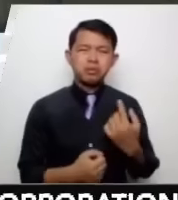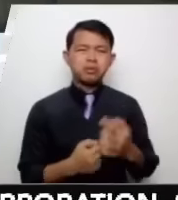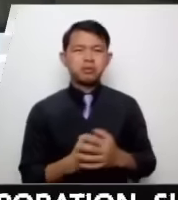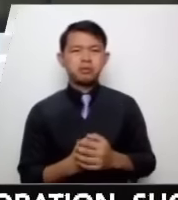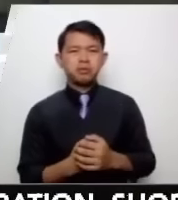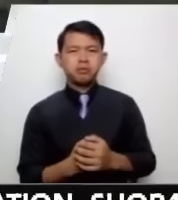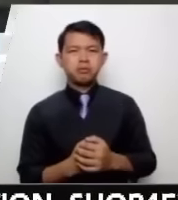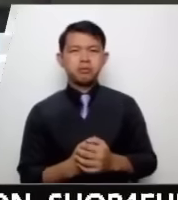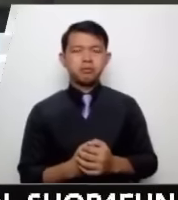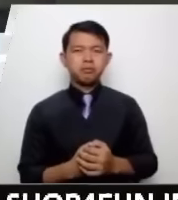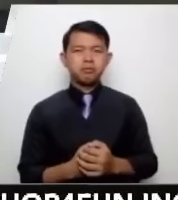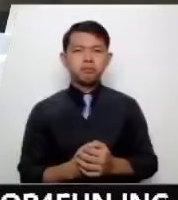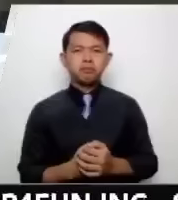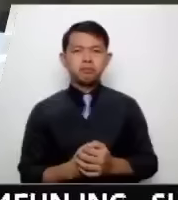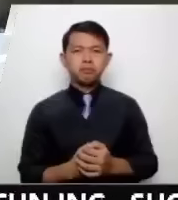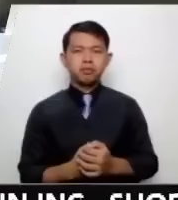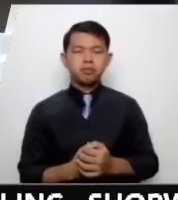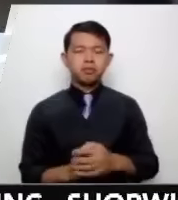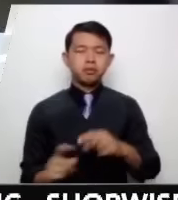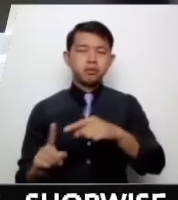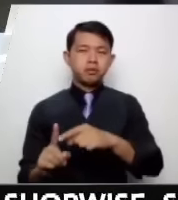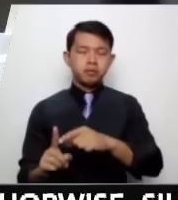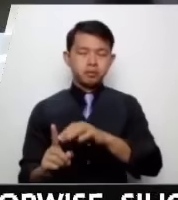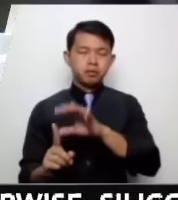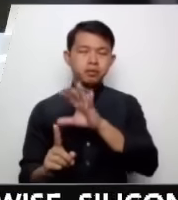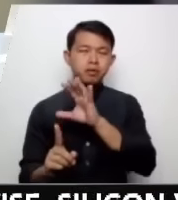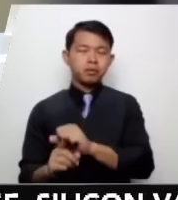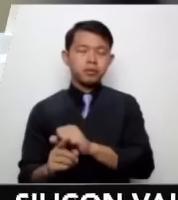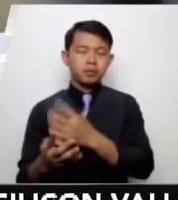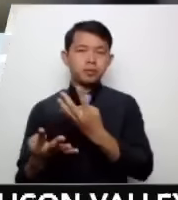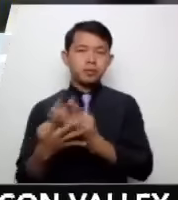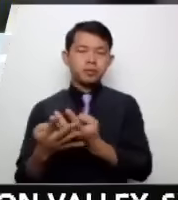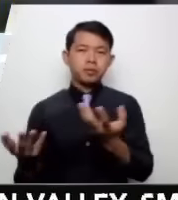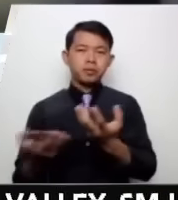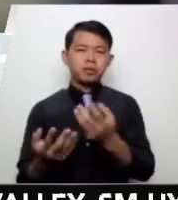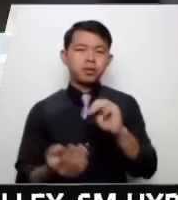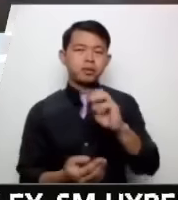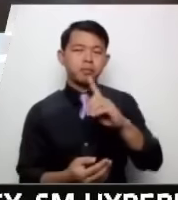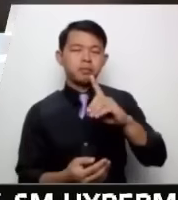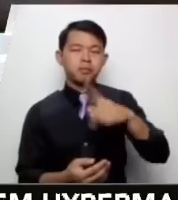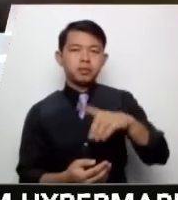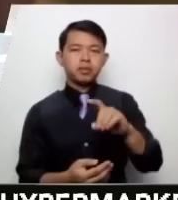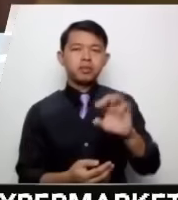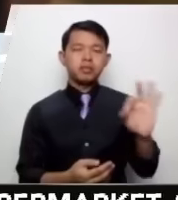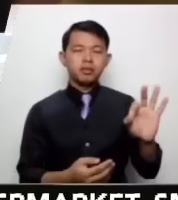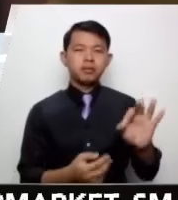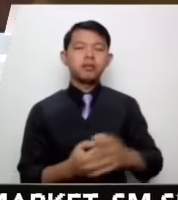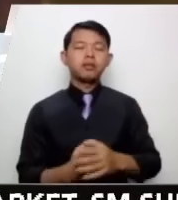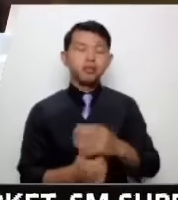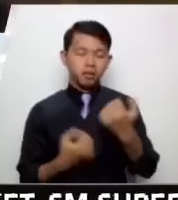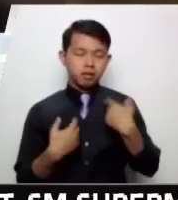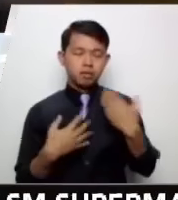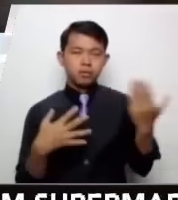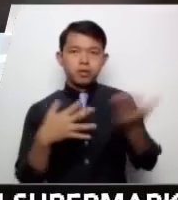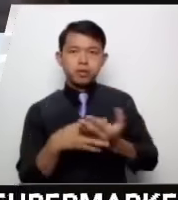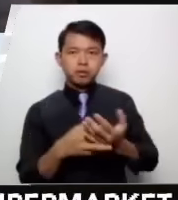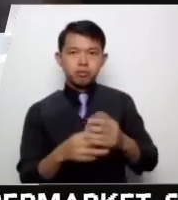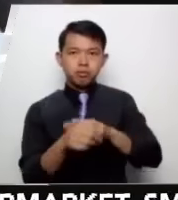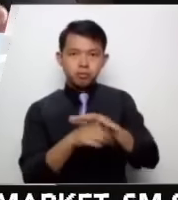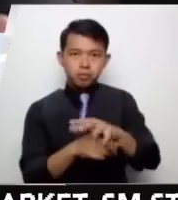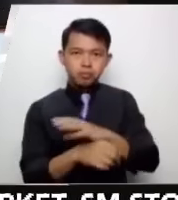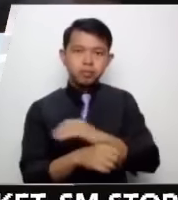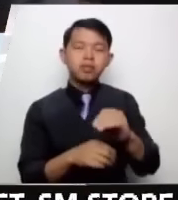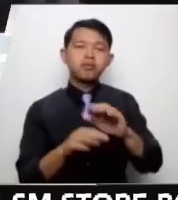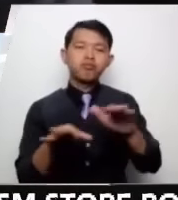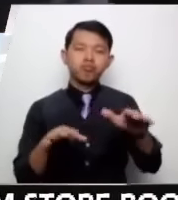Nasa kustodiya ng MPD na yun ang suspect na naharap sa reklamong statutory rape at child abuse. Ito ang